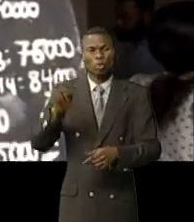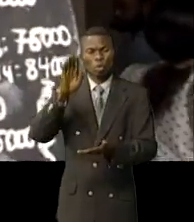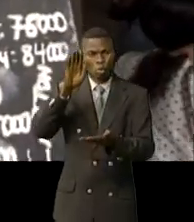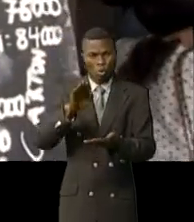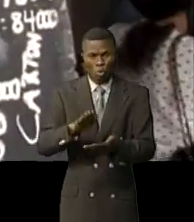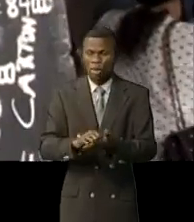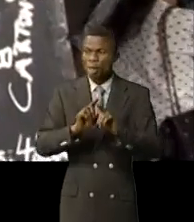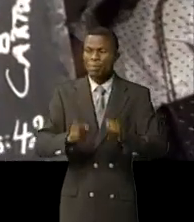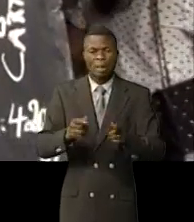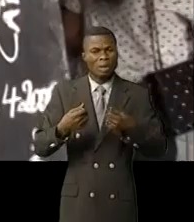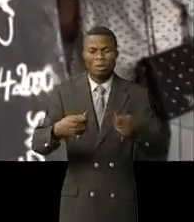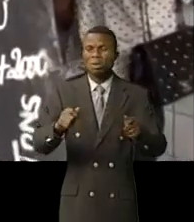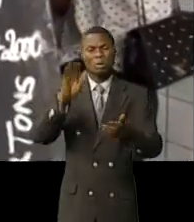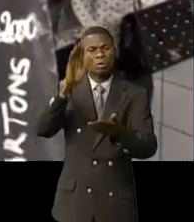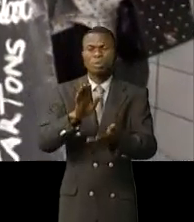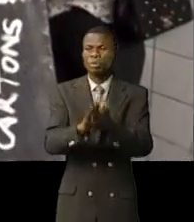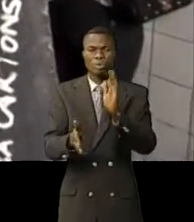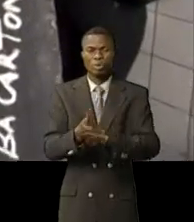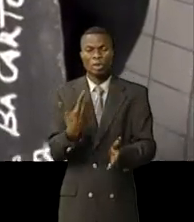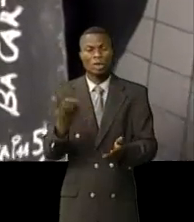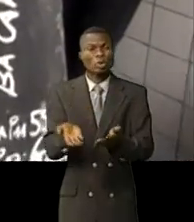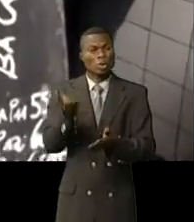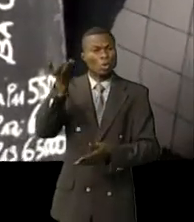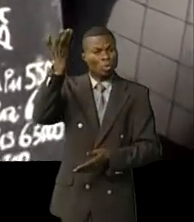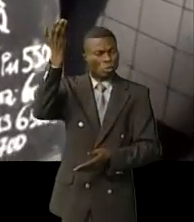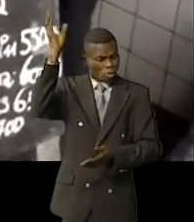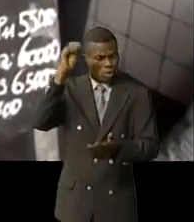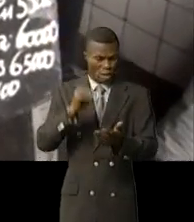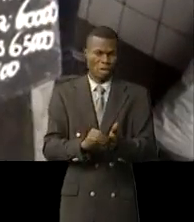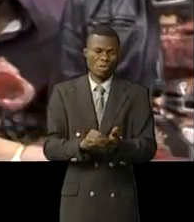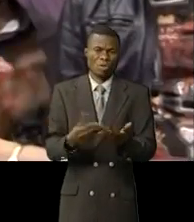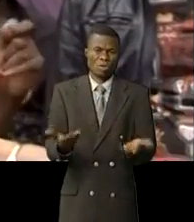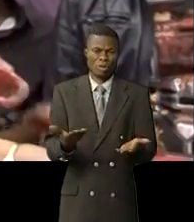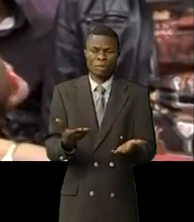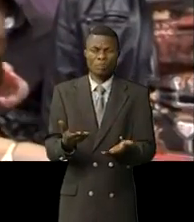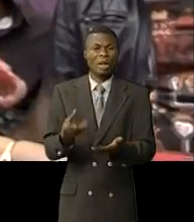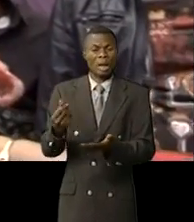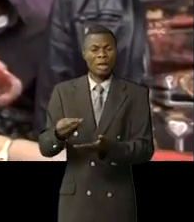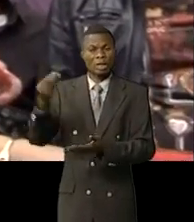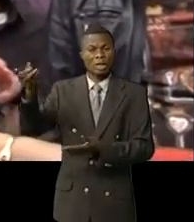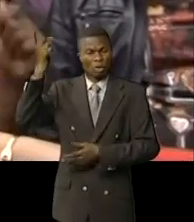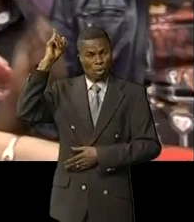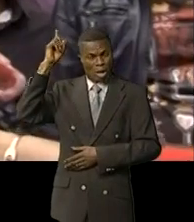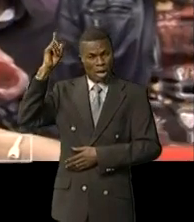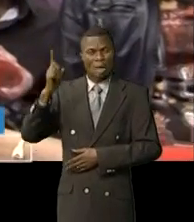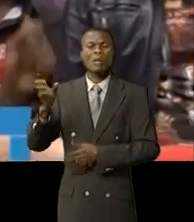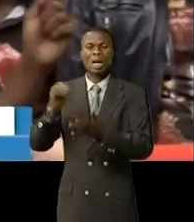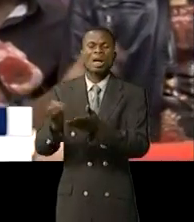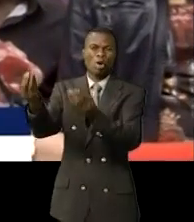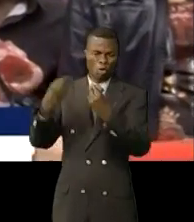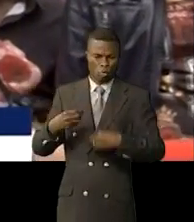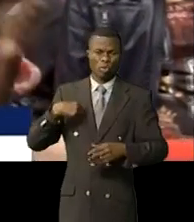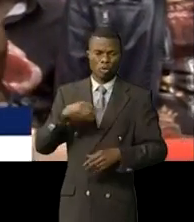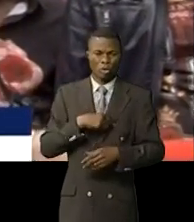Au lieu de la baisse, c'est la hausse qu'on constate. Ils nous ont restitué l'argent des commandes. Nous nous